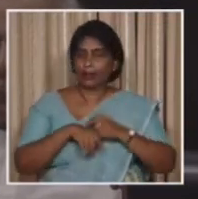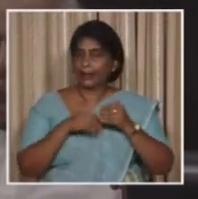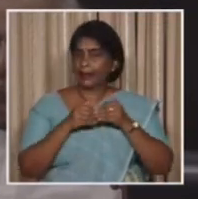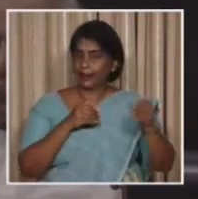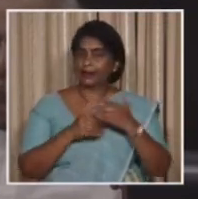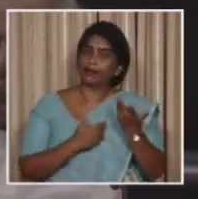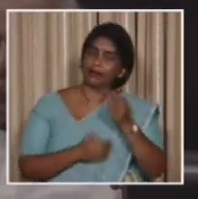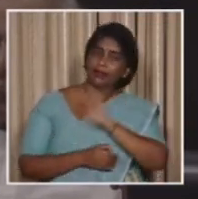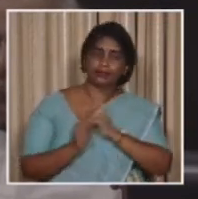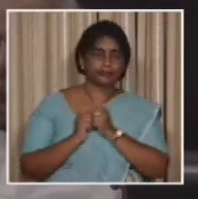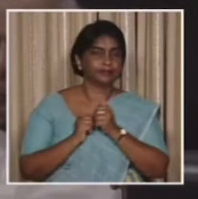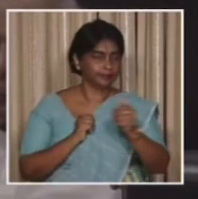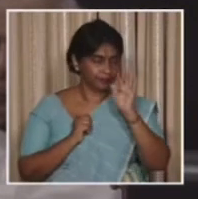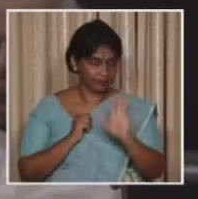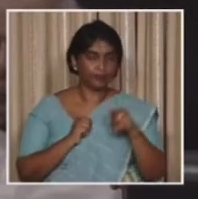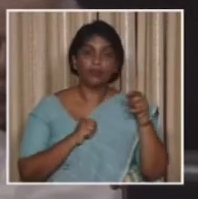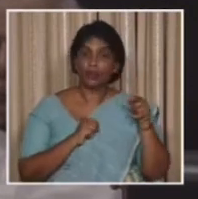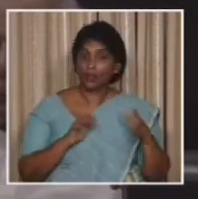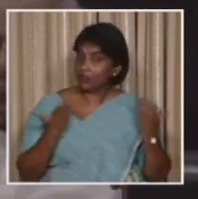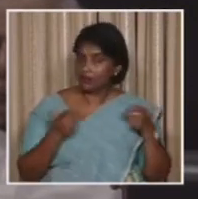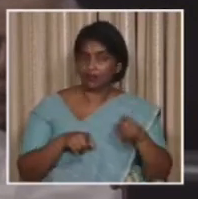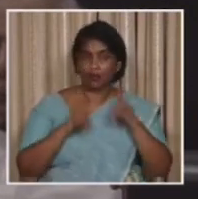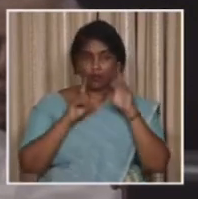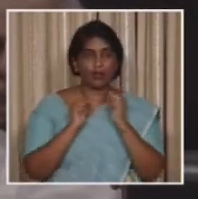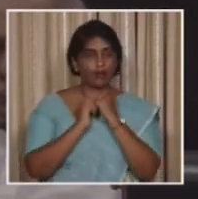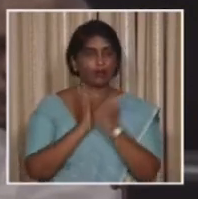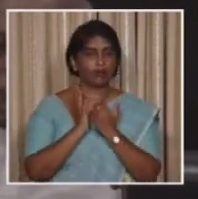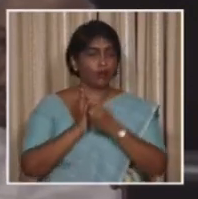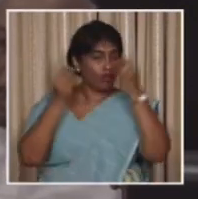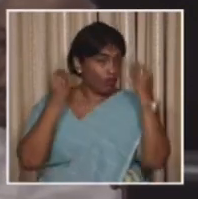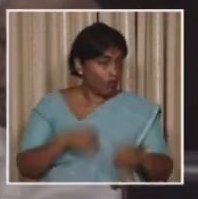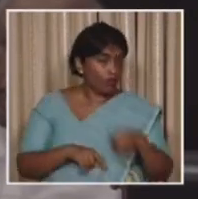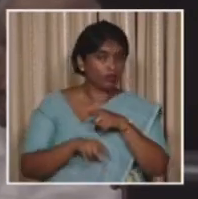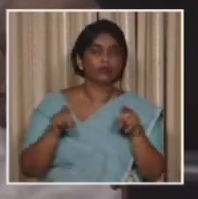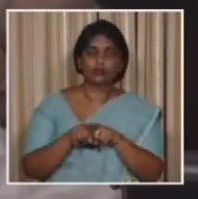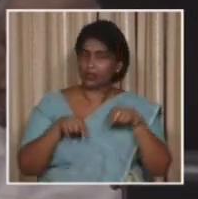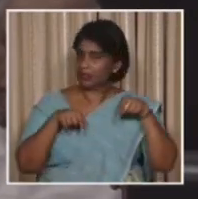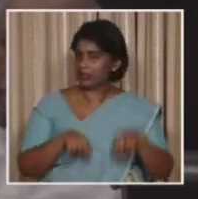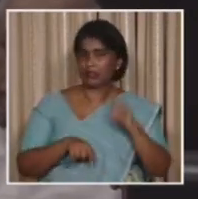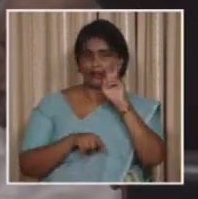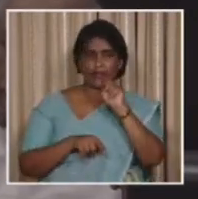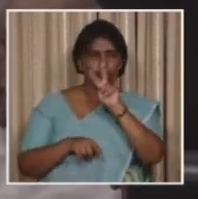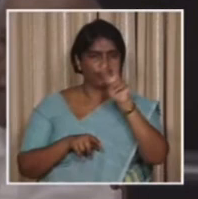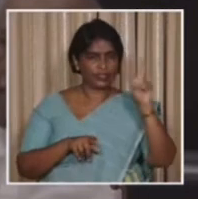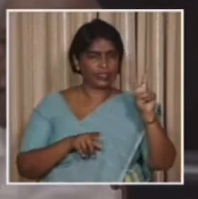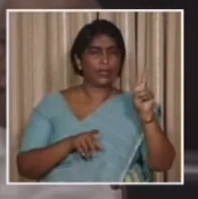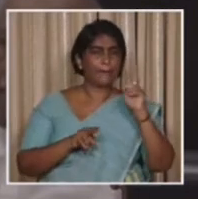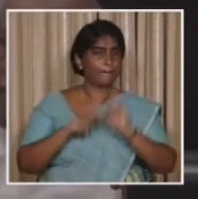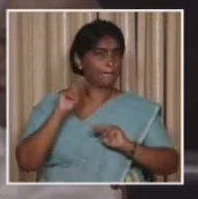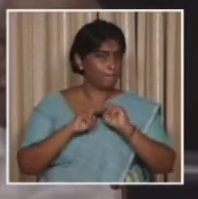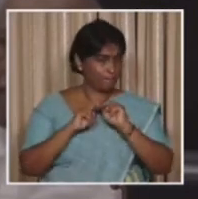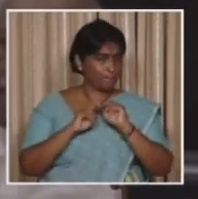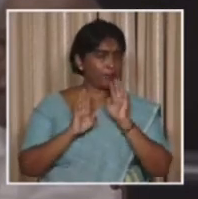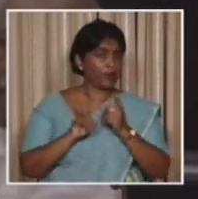මෙම තත්ත්වය පවත්වාගෙන යා යුතුයි. එසේ නැතිව මෙම වැඩපිළිවෙල කඩාකප්පල් කළොත් දැනට 2022 පෙබ්‍රවාරි මාසයේ